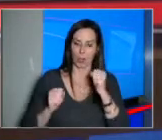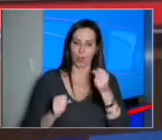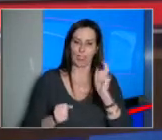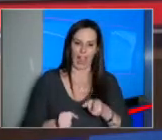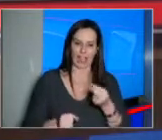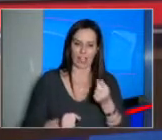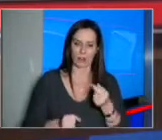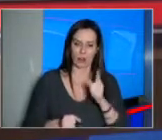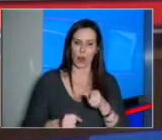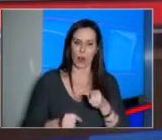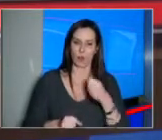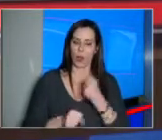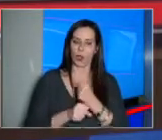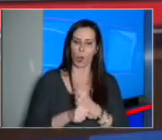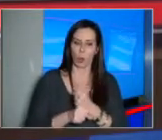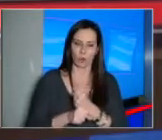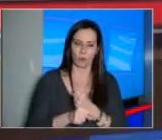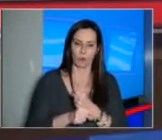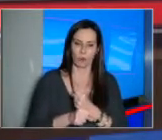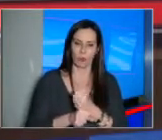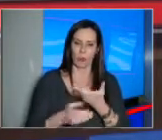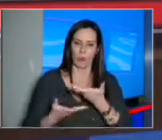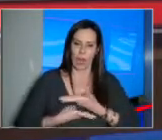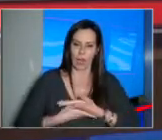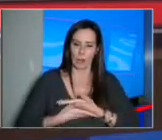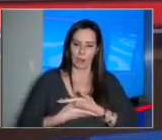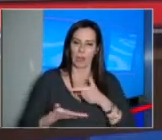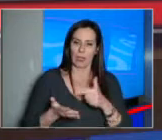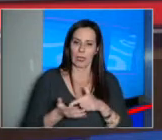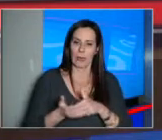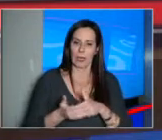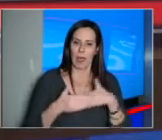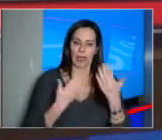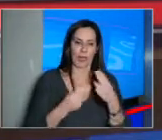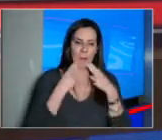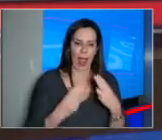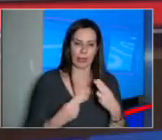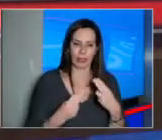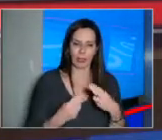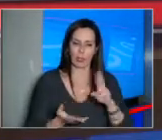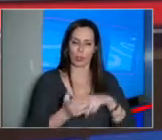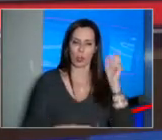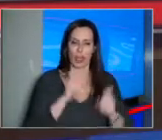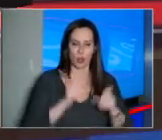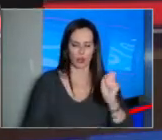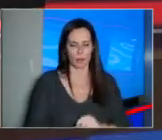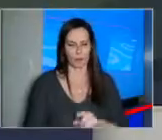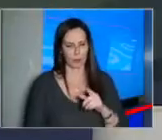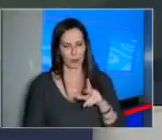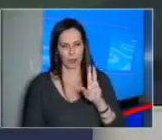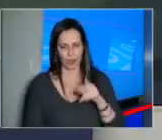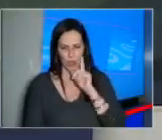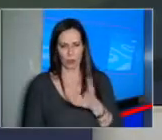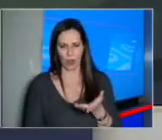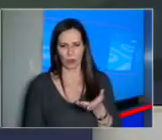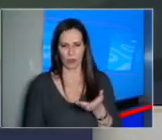לו, והוא יכול לעשות מעשה ולקבל אותו כדי לתת מענה לזכויות של המבוטחים. יש לזה שם אצלי